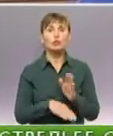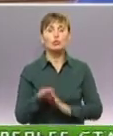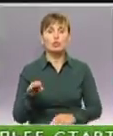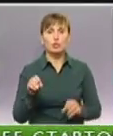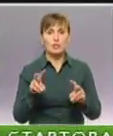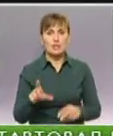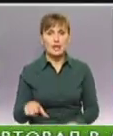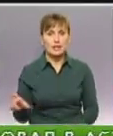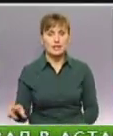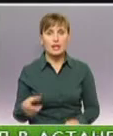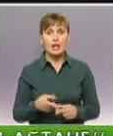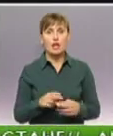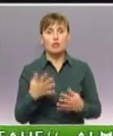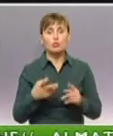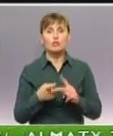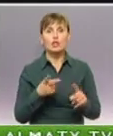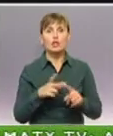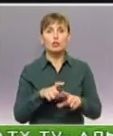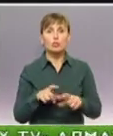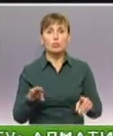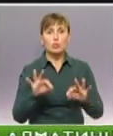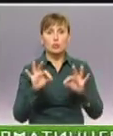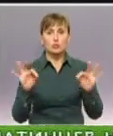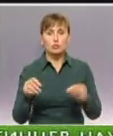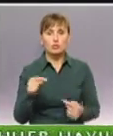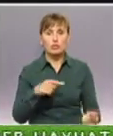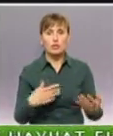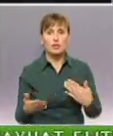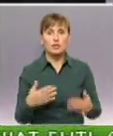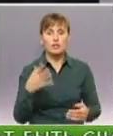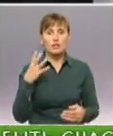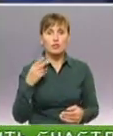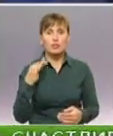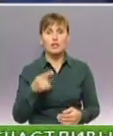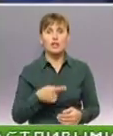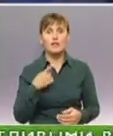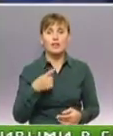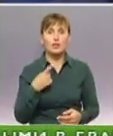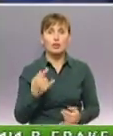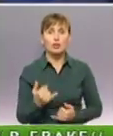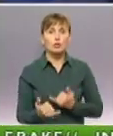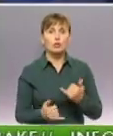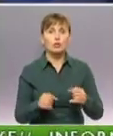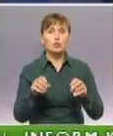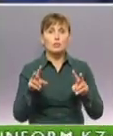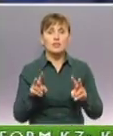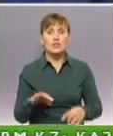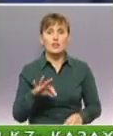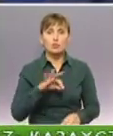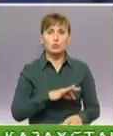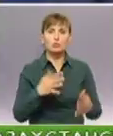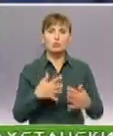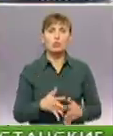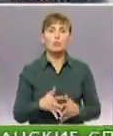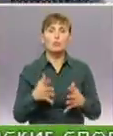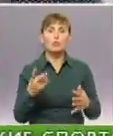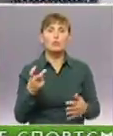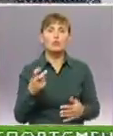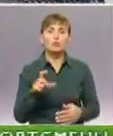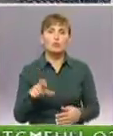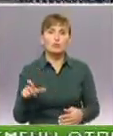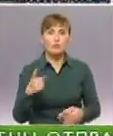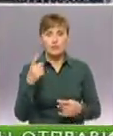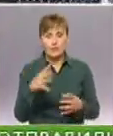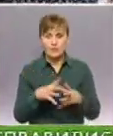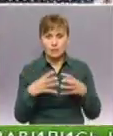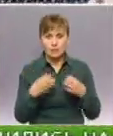специалистов. Это уже вторая школа по искусству взаимоотношений в Алматы. Говорят, услугами специалистов воспользовались уже более 200 пар. В День